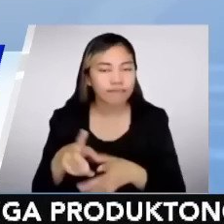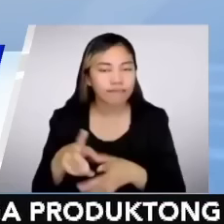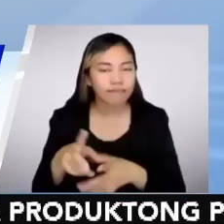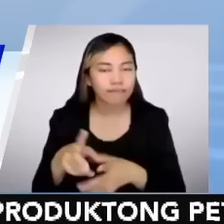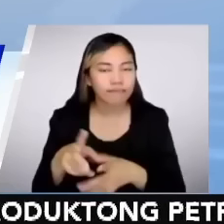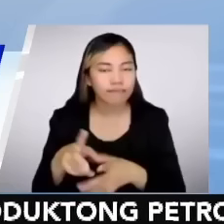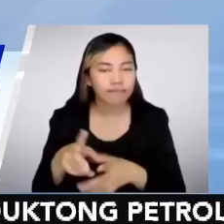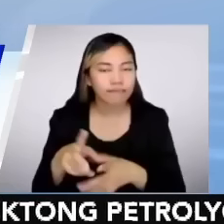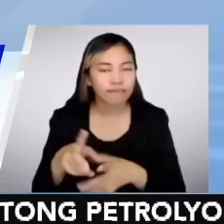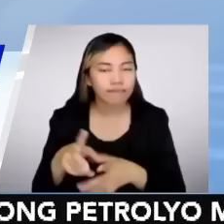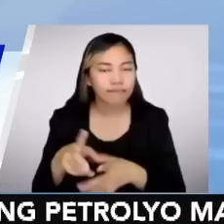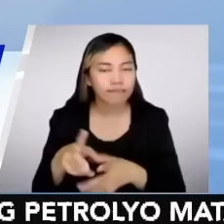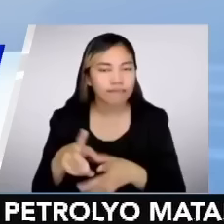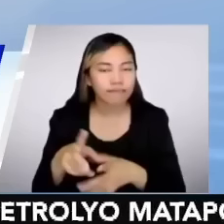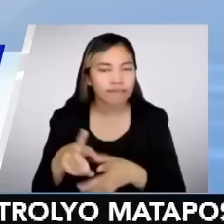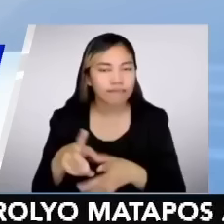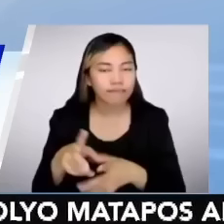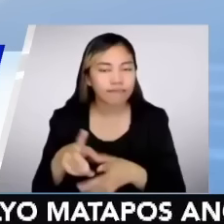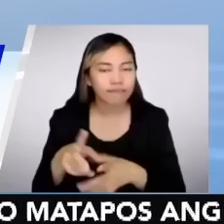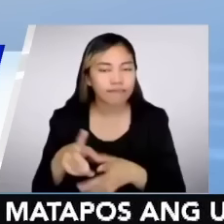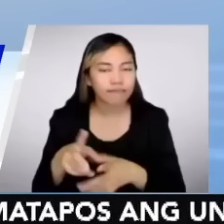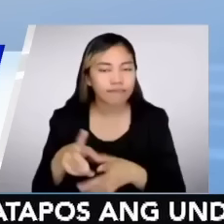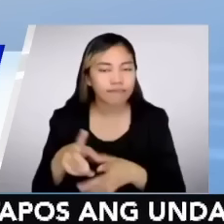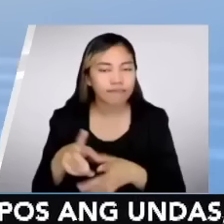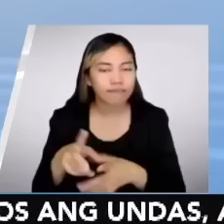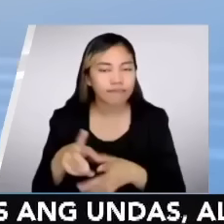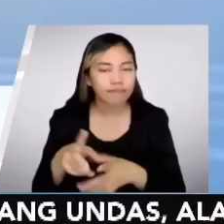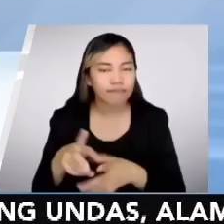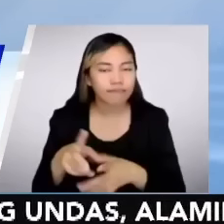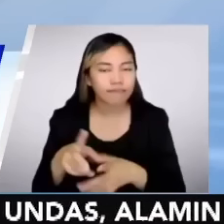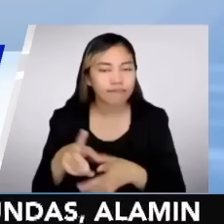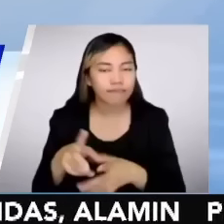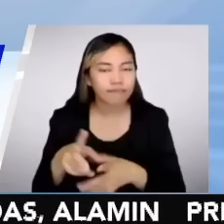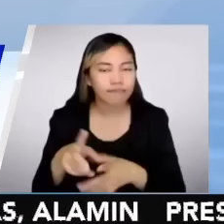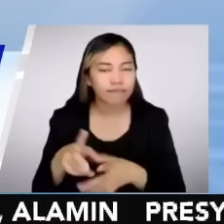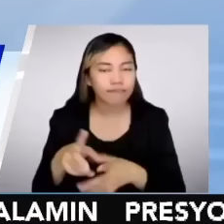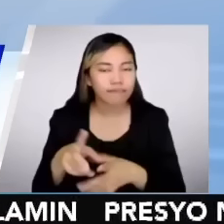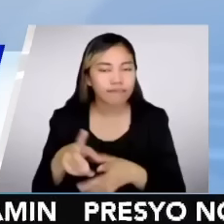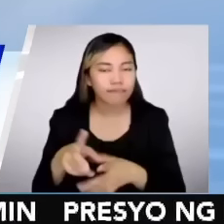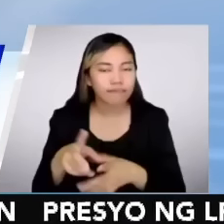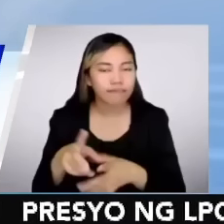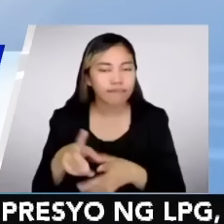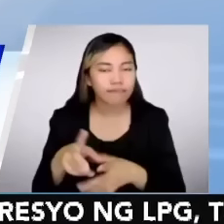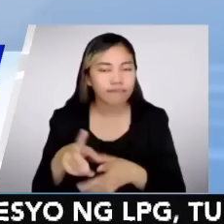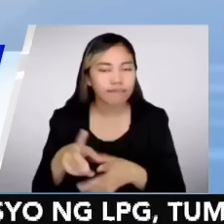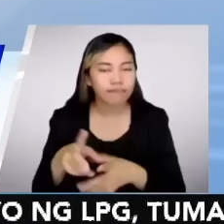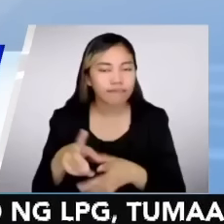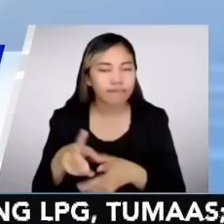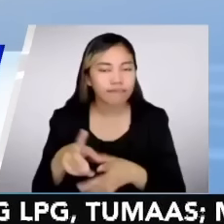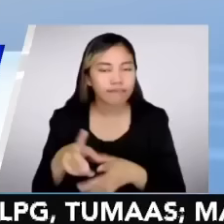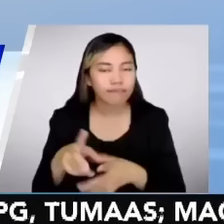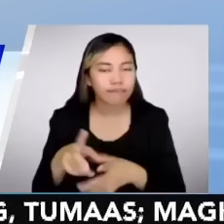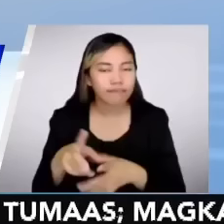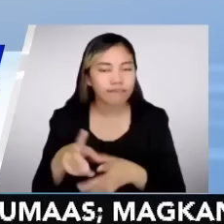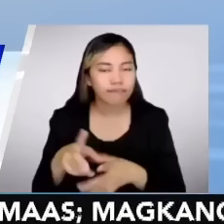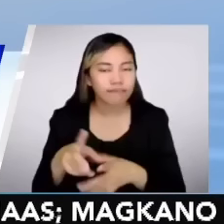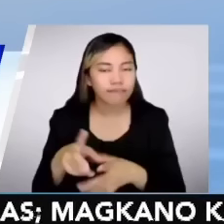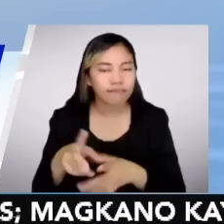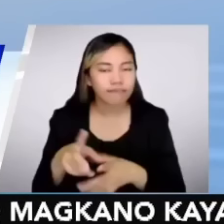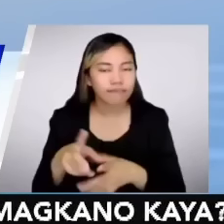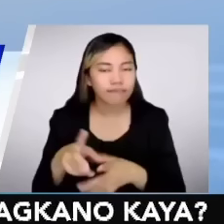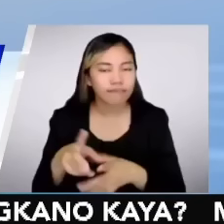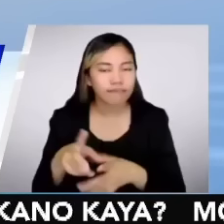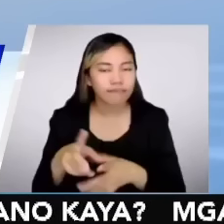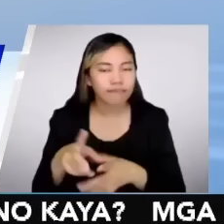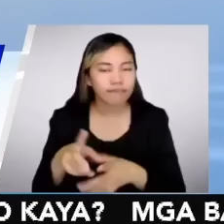pinakataniyag na beach resort sa Pilipinas. Fully operational na kasi ang mga fast craft sa port dahil maganda na po ang panahon. Ang